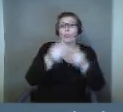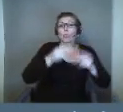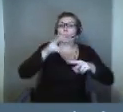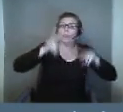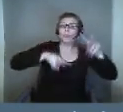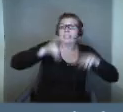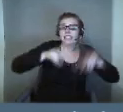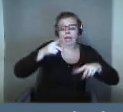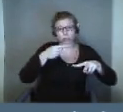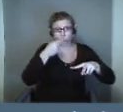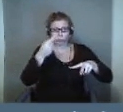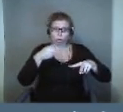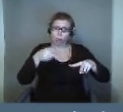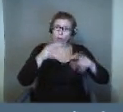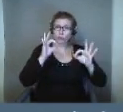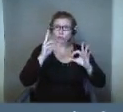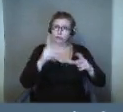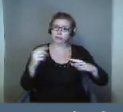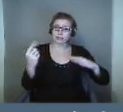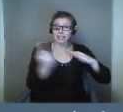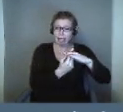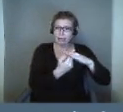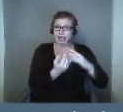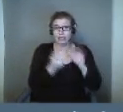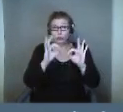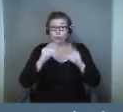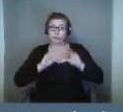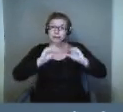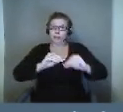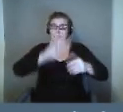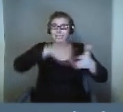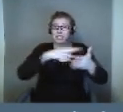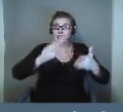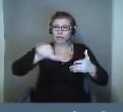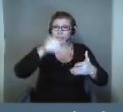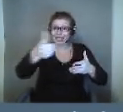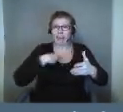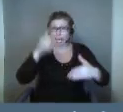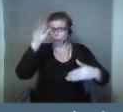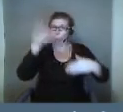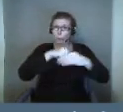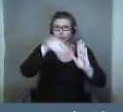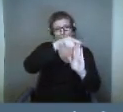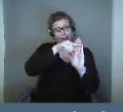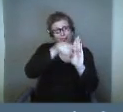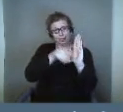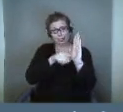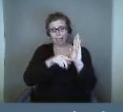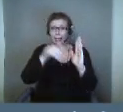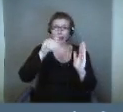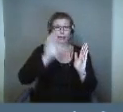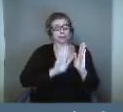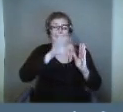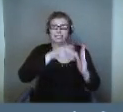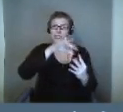allant parfois jusqu'à la mise en place d'Agenda 21, intégrant les critères d'éligibilité. Donc ça nous a fait vraiment grand plaisir. Et